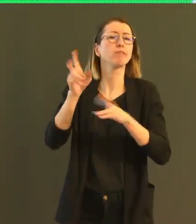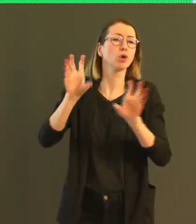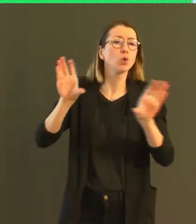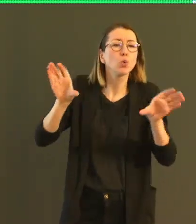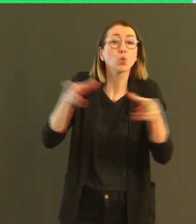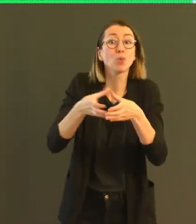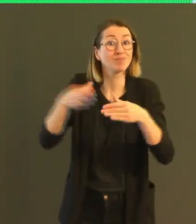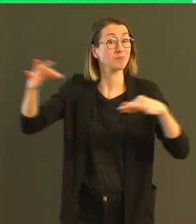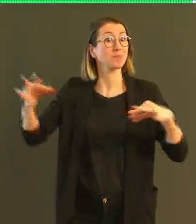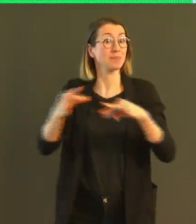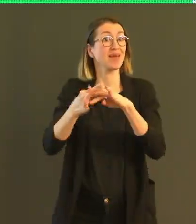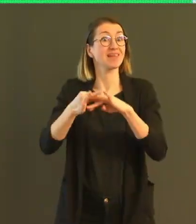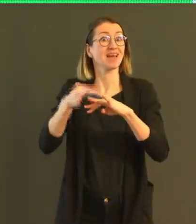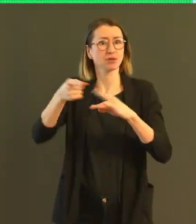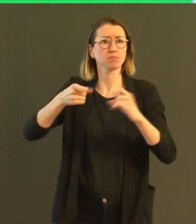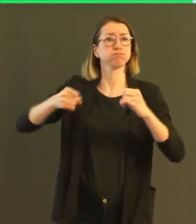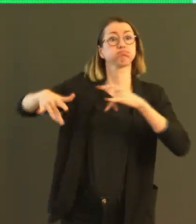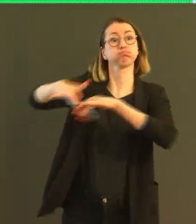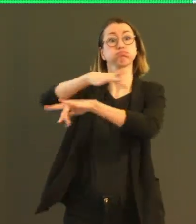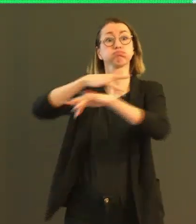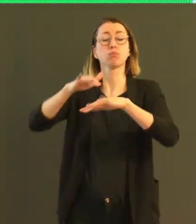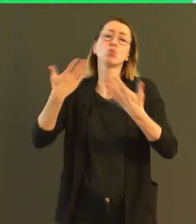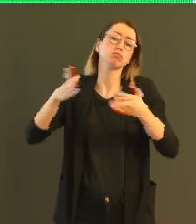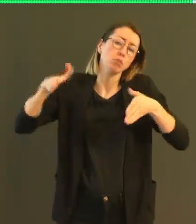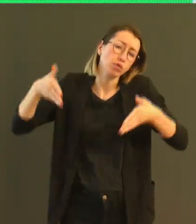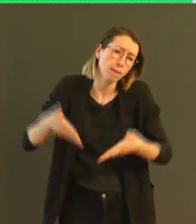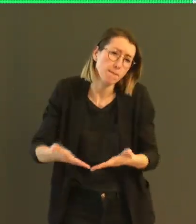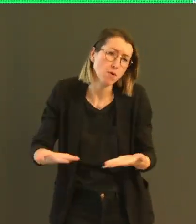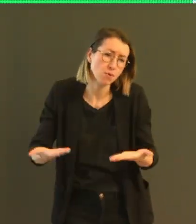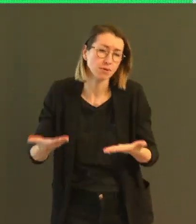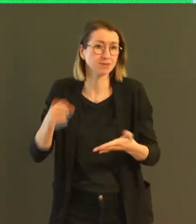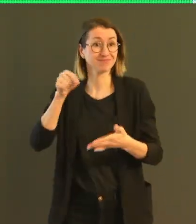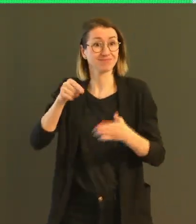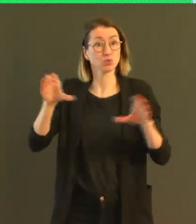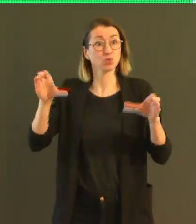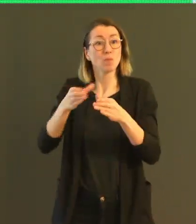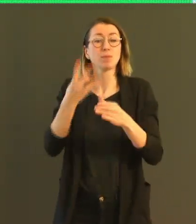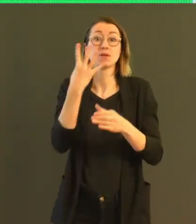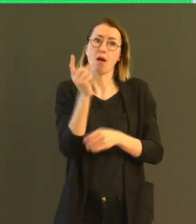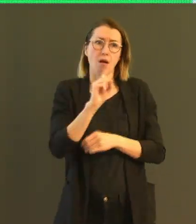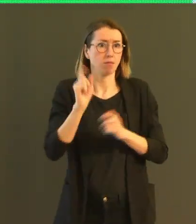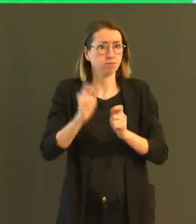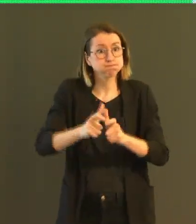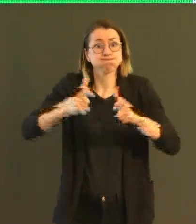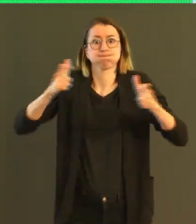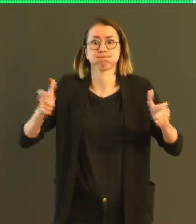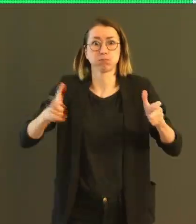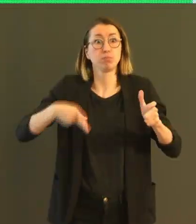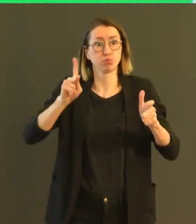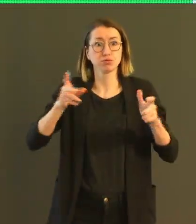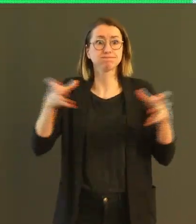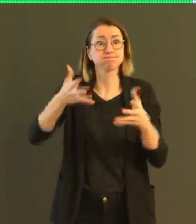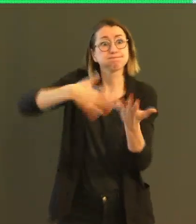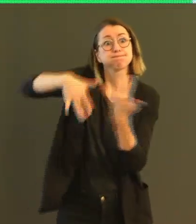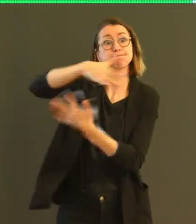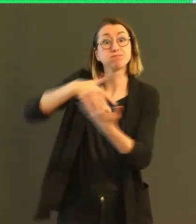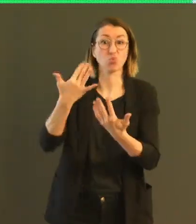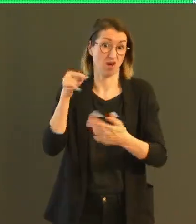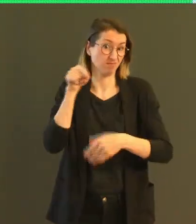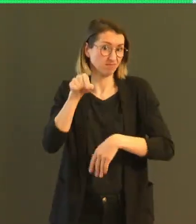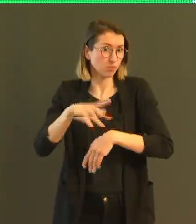ou lors d'un enterrement ce nombre est plus important parce que ceci va se passer dans l'espace public en l'occurrence